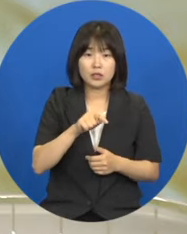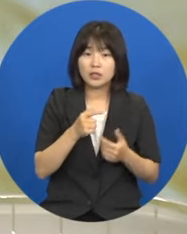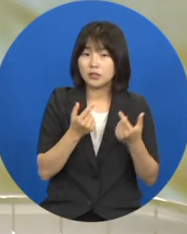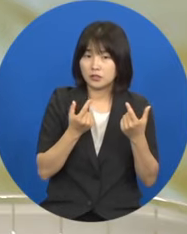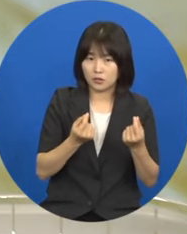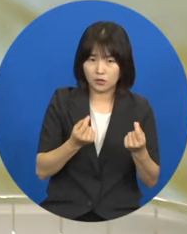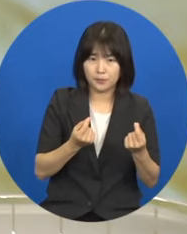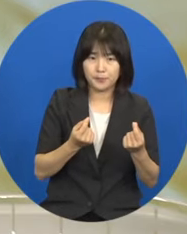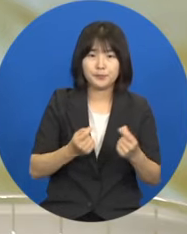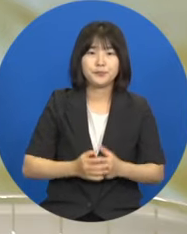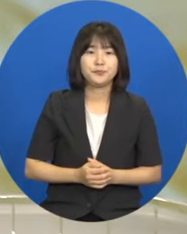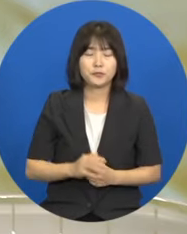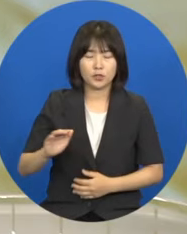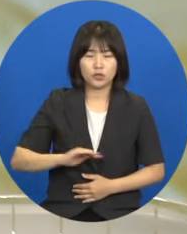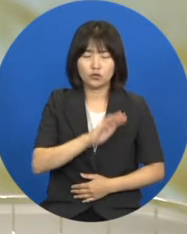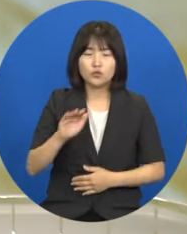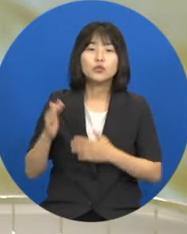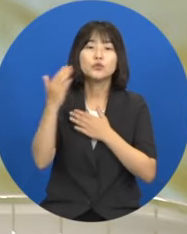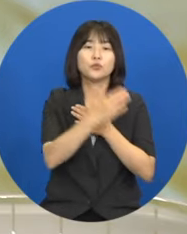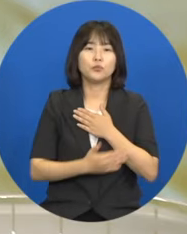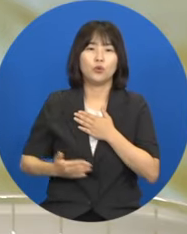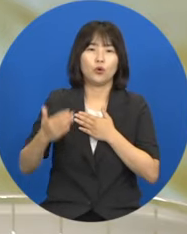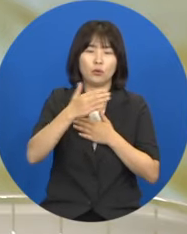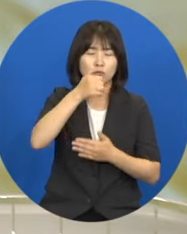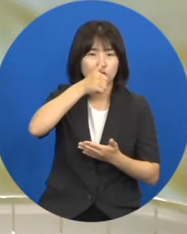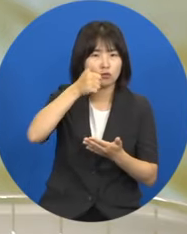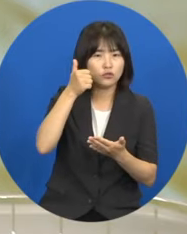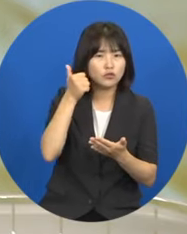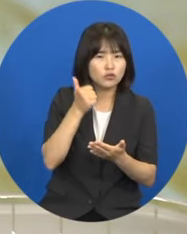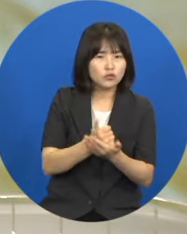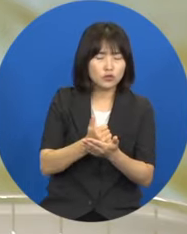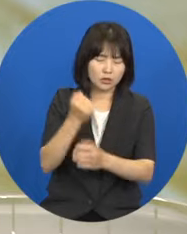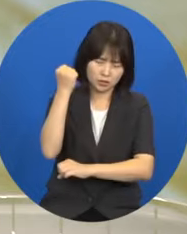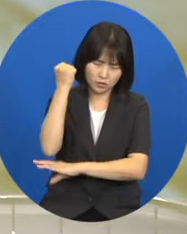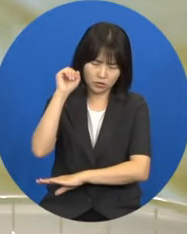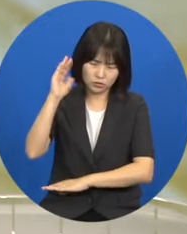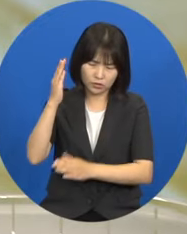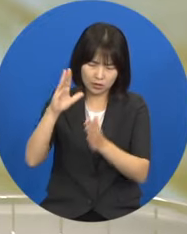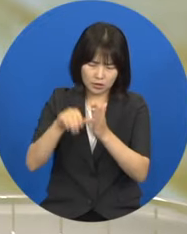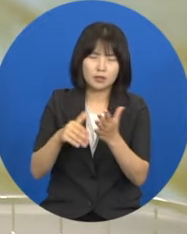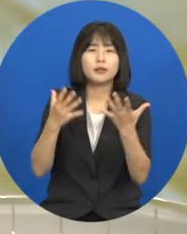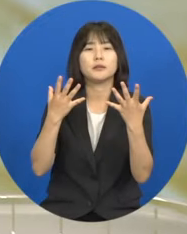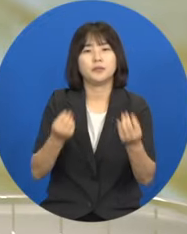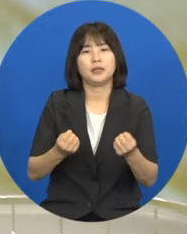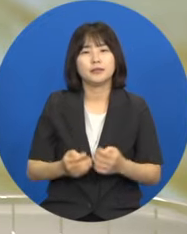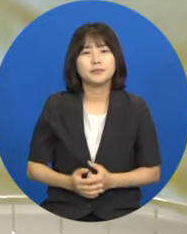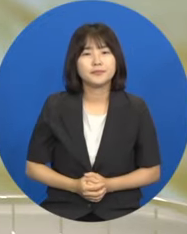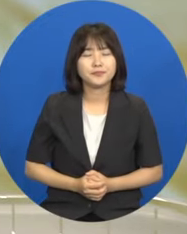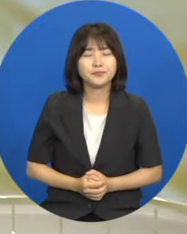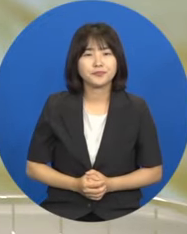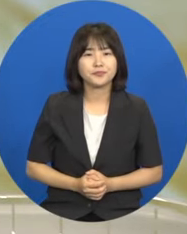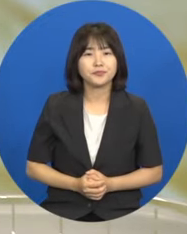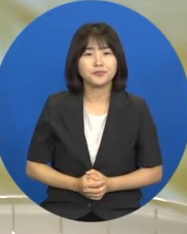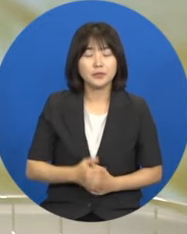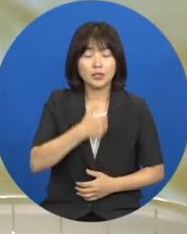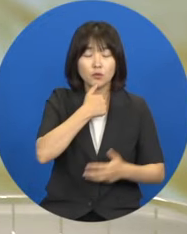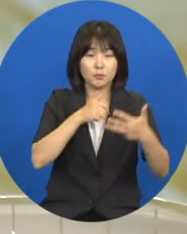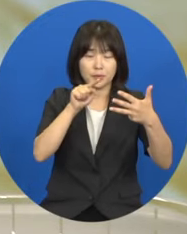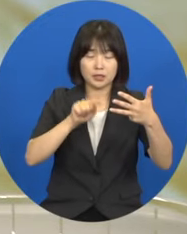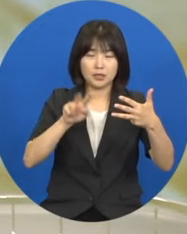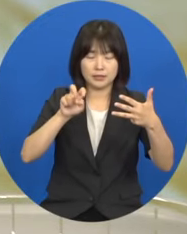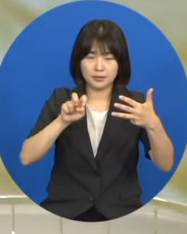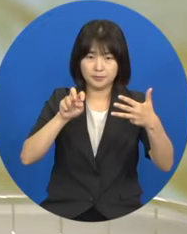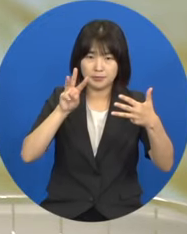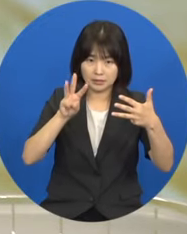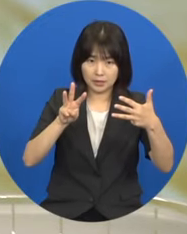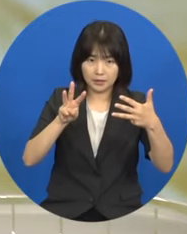같이 우리의 몸은 죄의 근원이 될 때가 많습니다. 그래서 로마서 8장